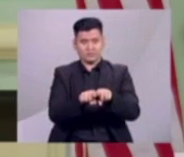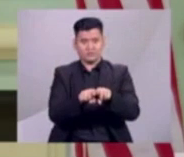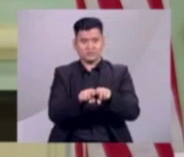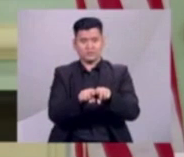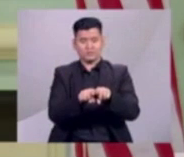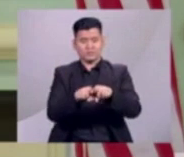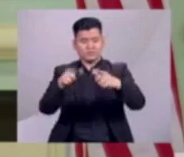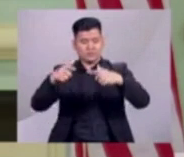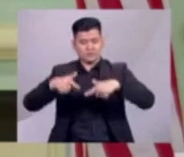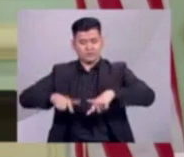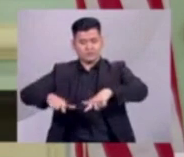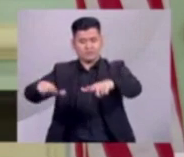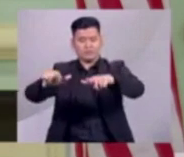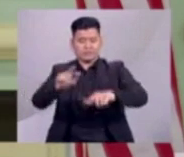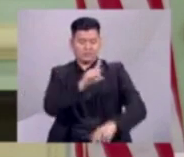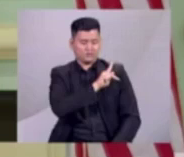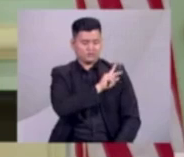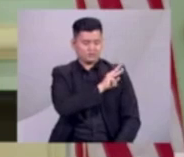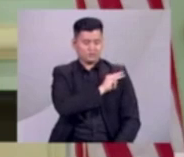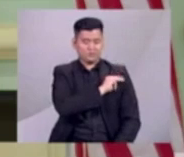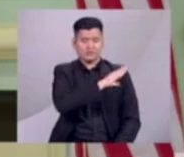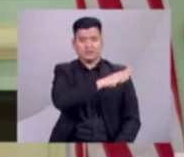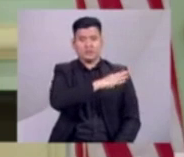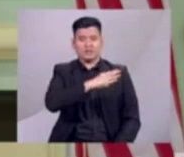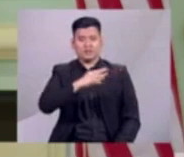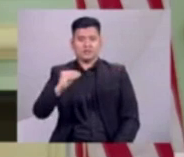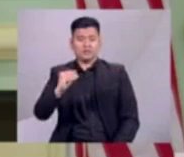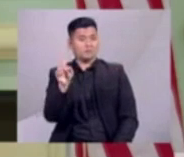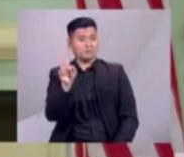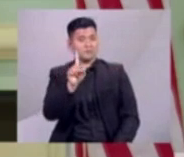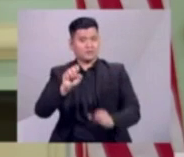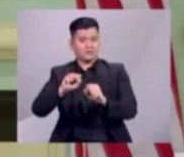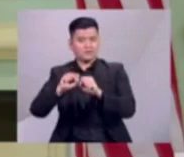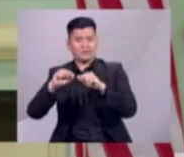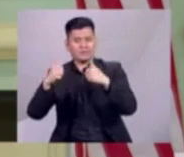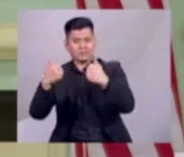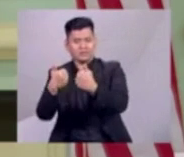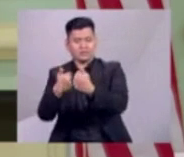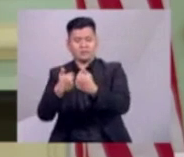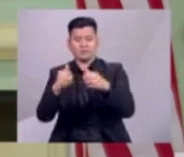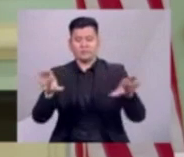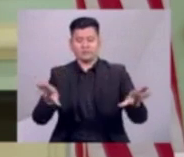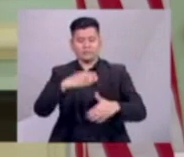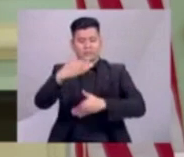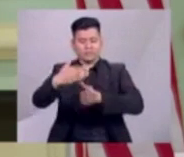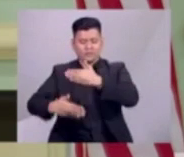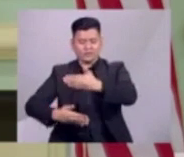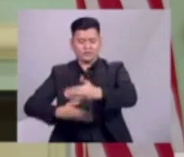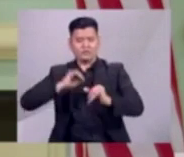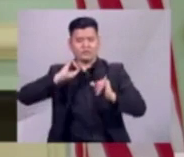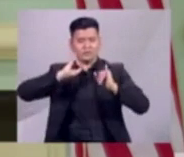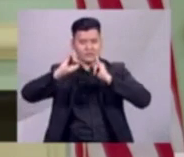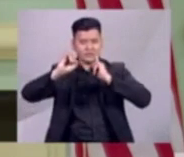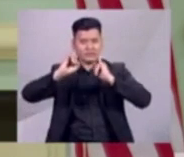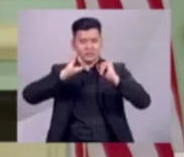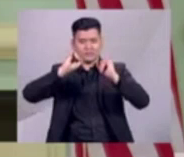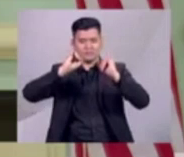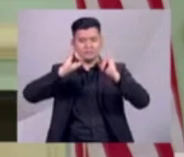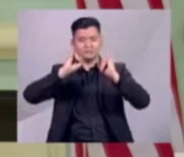kementerian dan agensi melaksanakan proses temuduga secara bersemuka